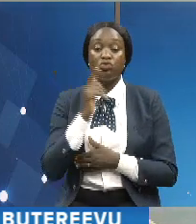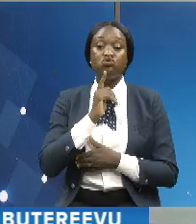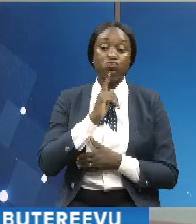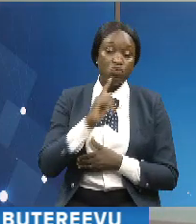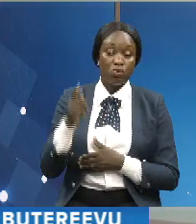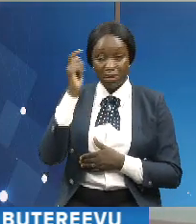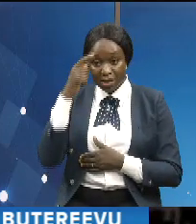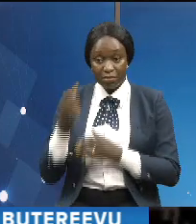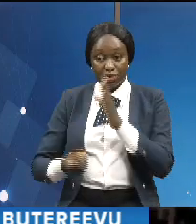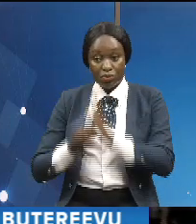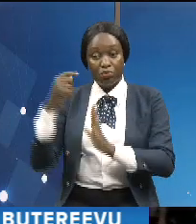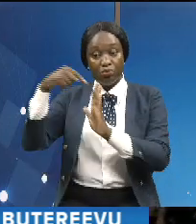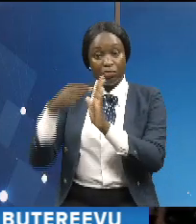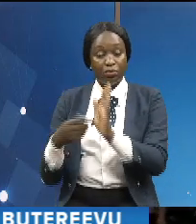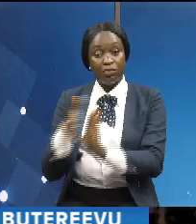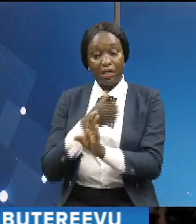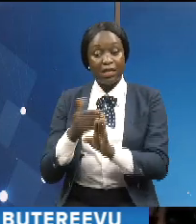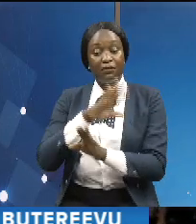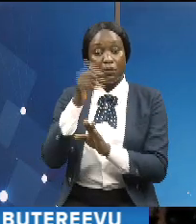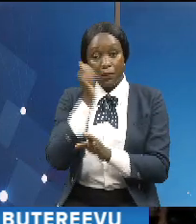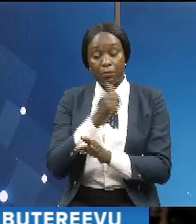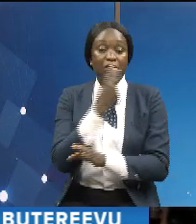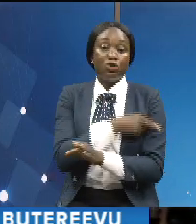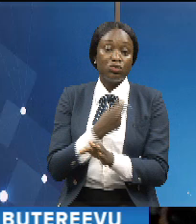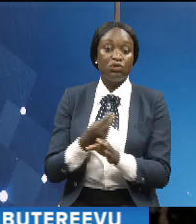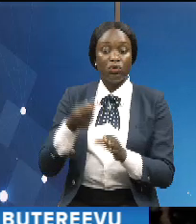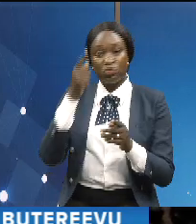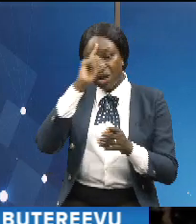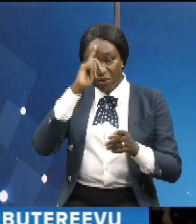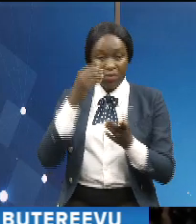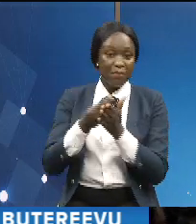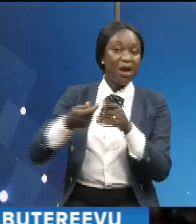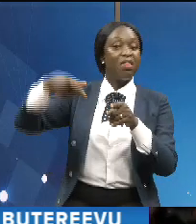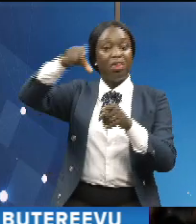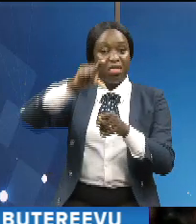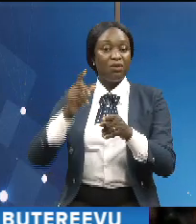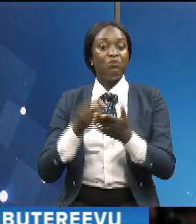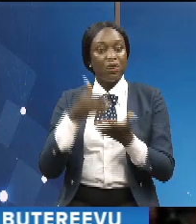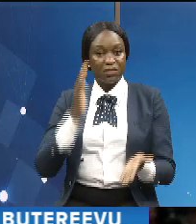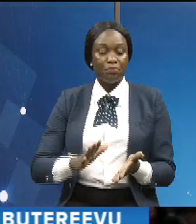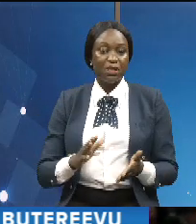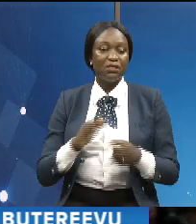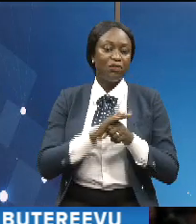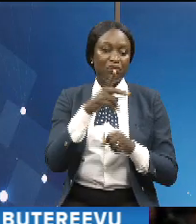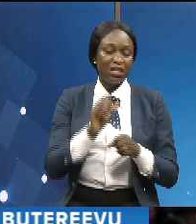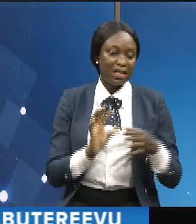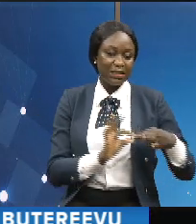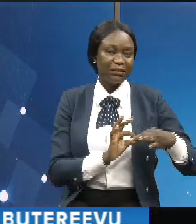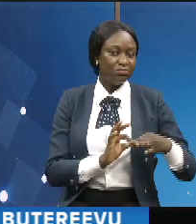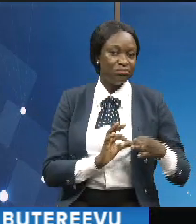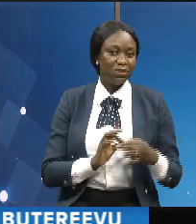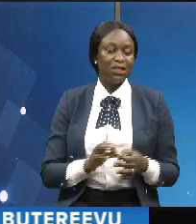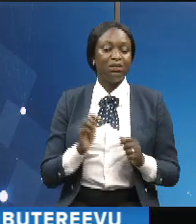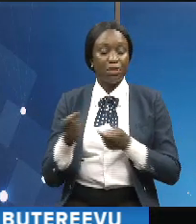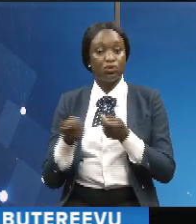okuteekawo ebiragiro ebikugira amalwaliro g'obwannannyini okumala gaduumula ebisale by'obujjanjabi ebigabibwa ku bulwadde bwa COVID-19. Kkooti